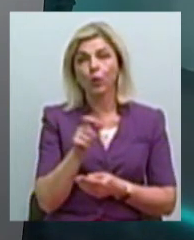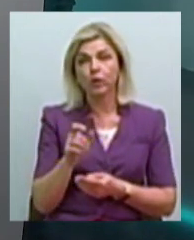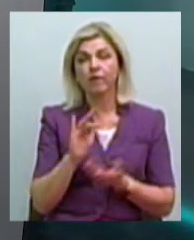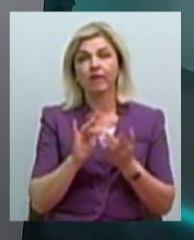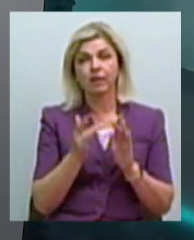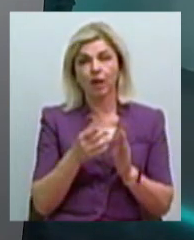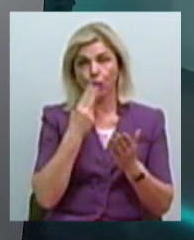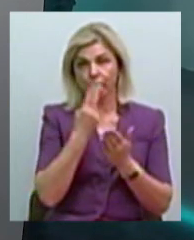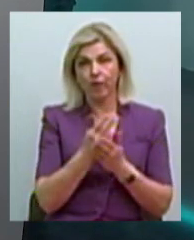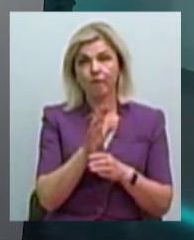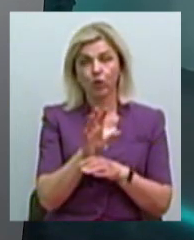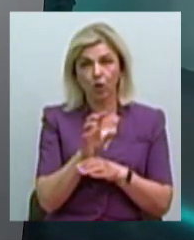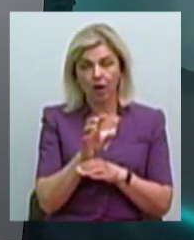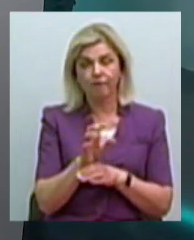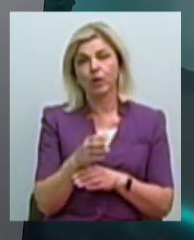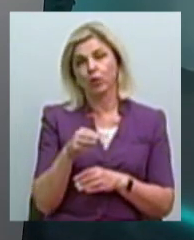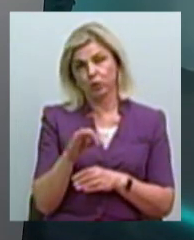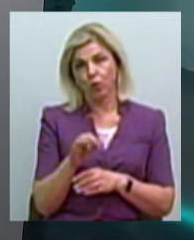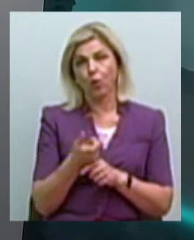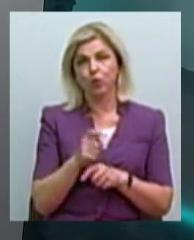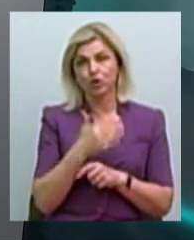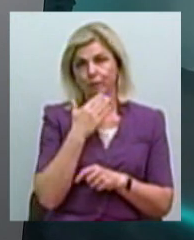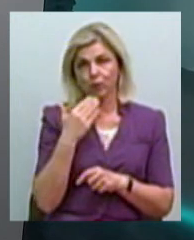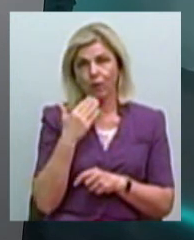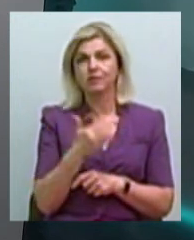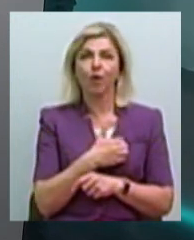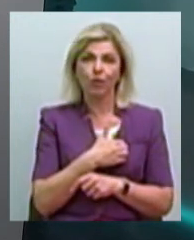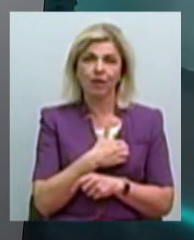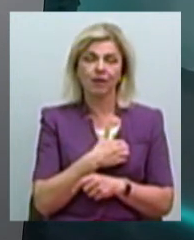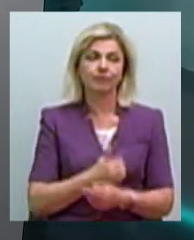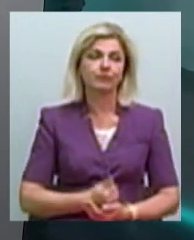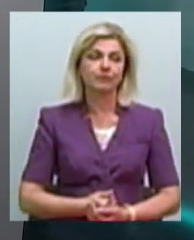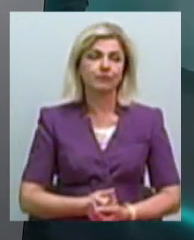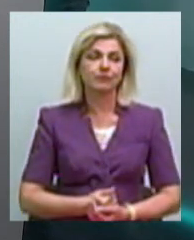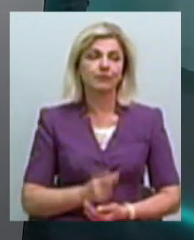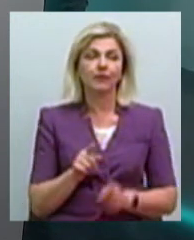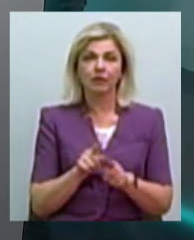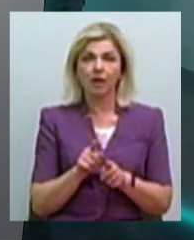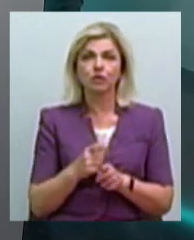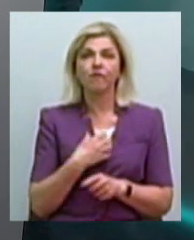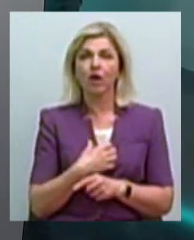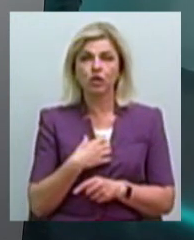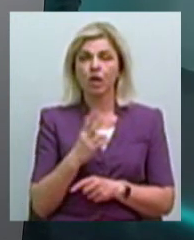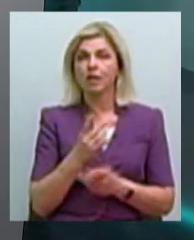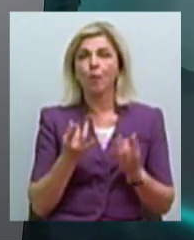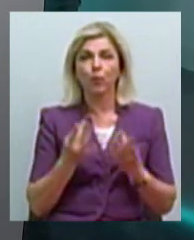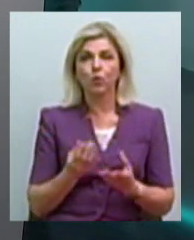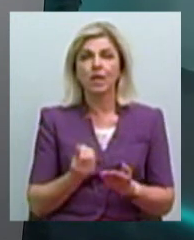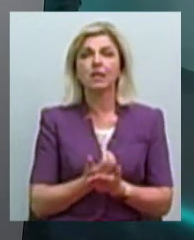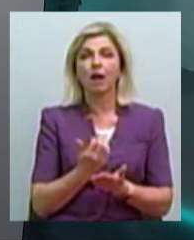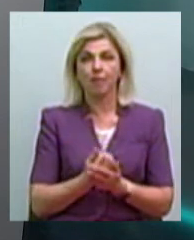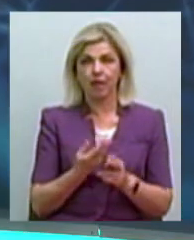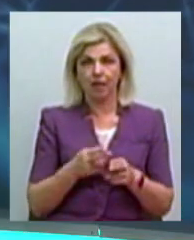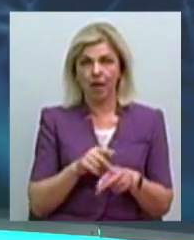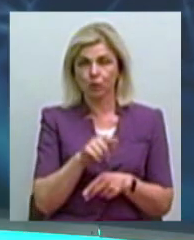увидели его фотографии, то... Очень многие захотели его. Да, и опять же, немаловажно отметить, что мы не просто, мы не зарабатываем на этом. То